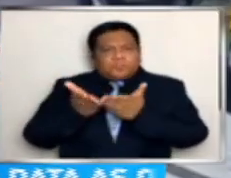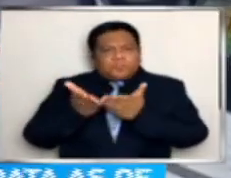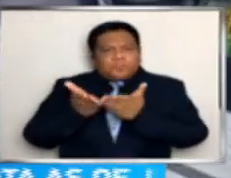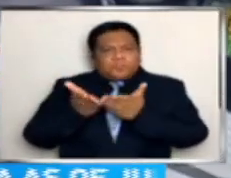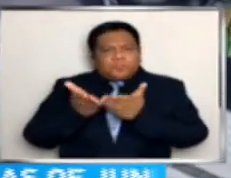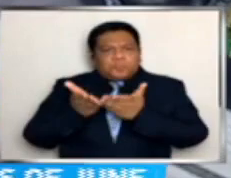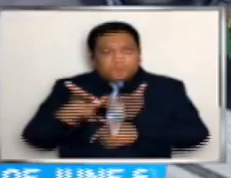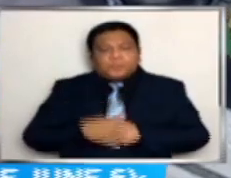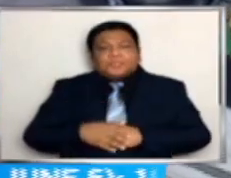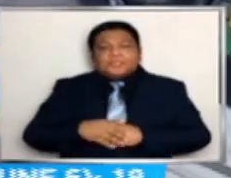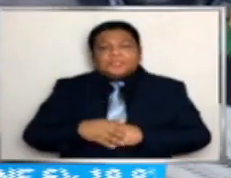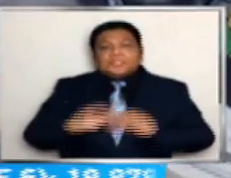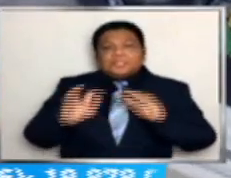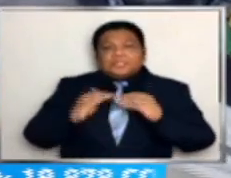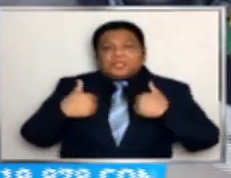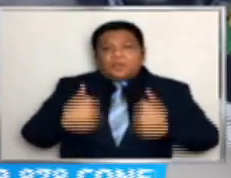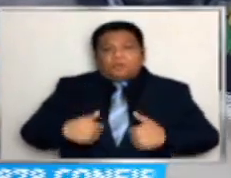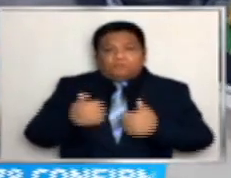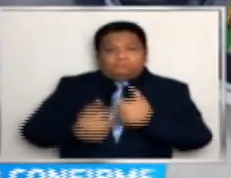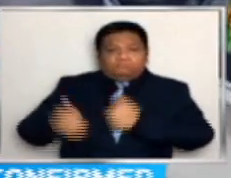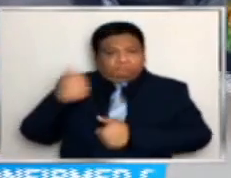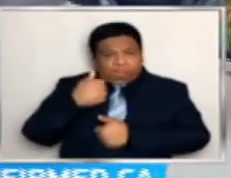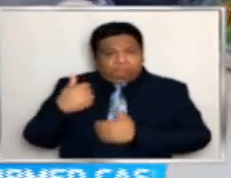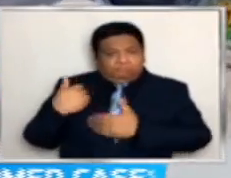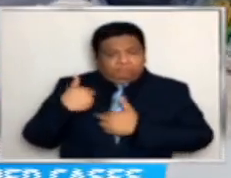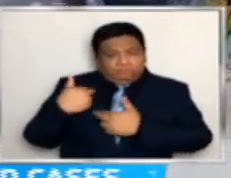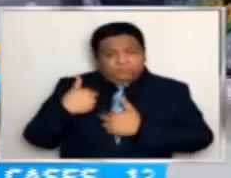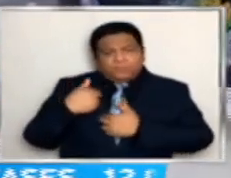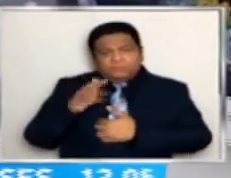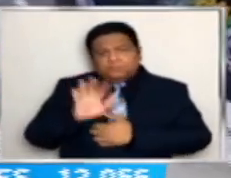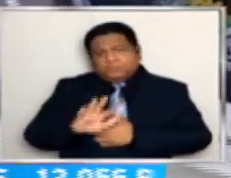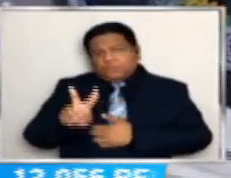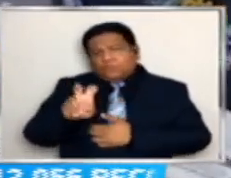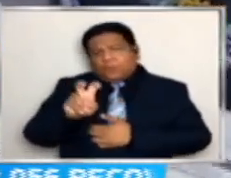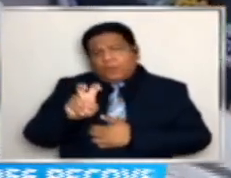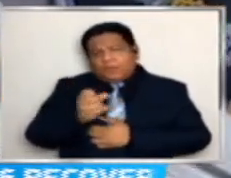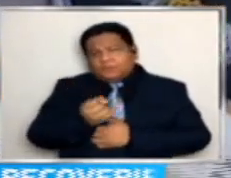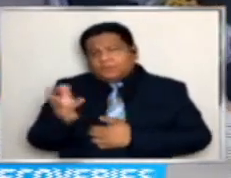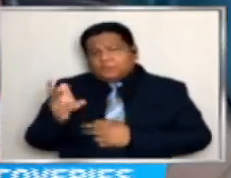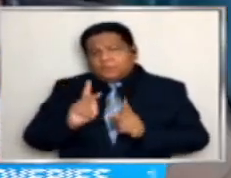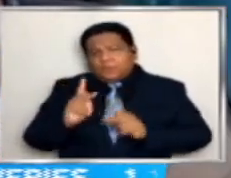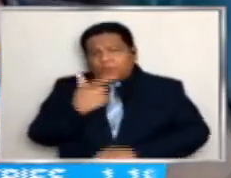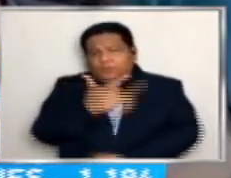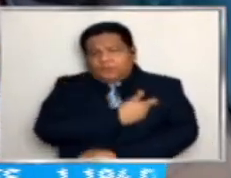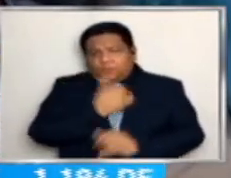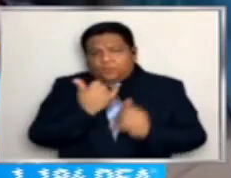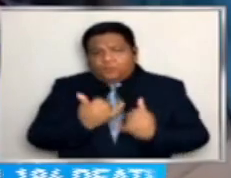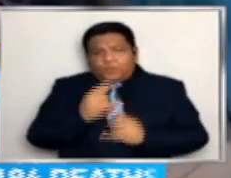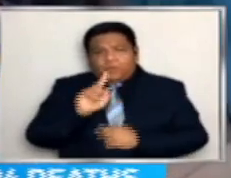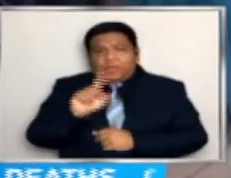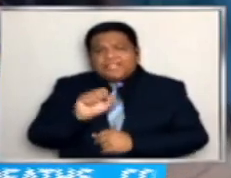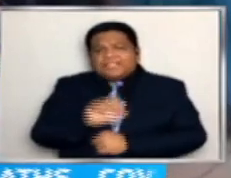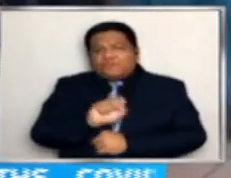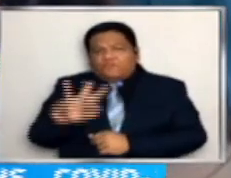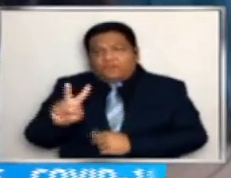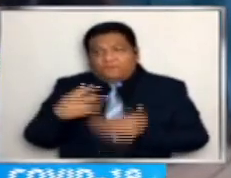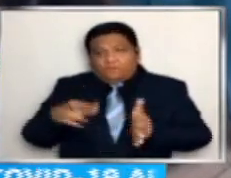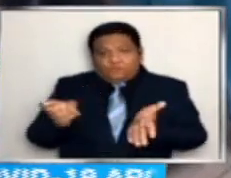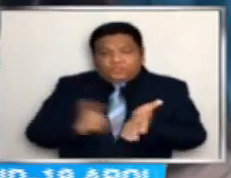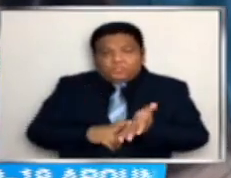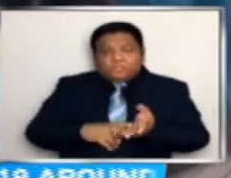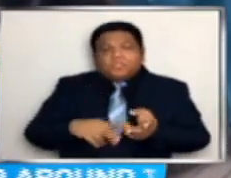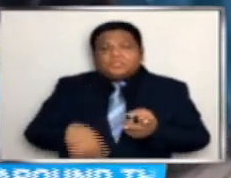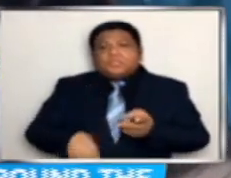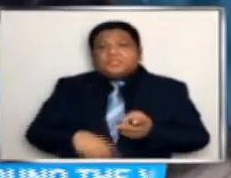ng Navotas, 200 ang mababakunahan ngayong umaga ng Sinovac na nagparehistro habang 200